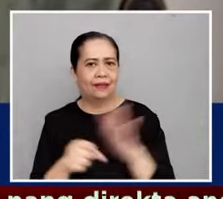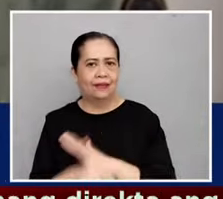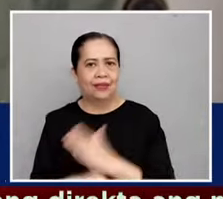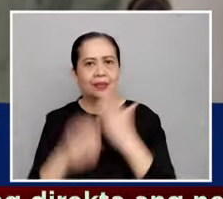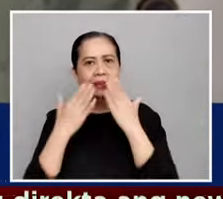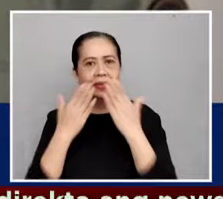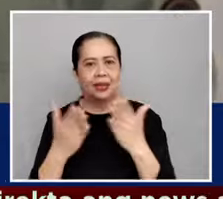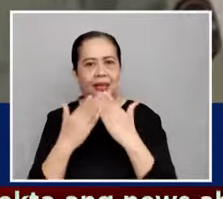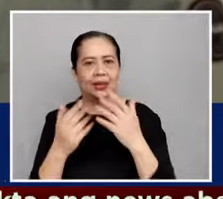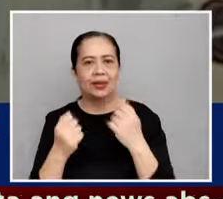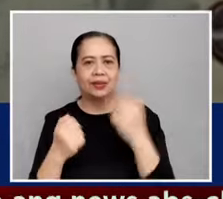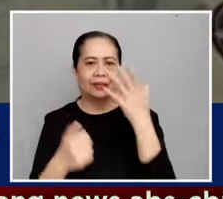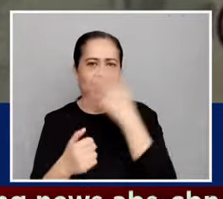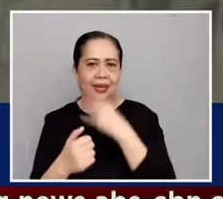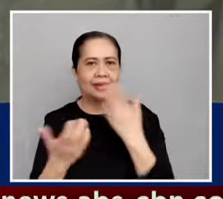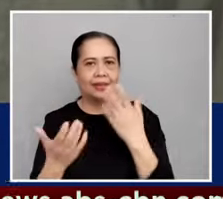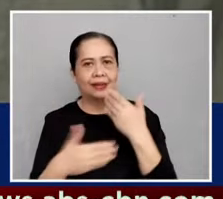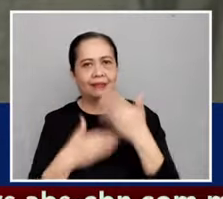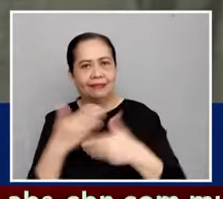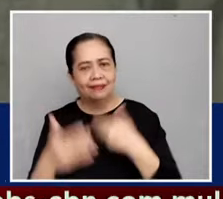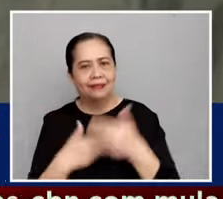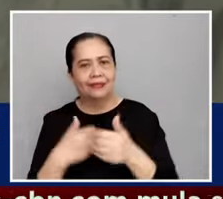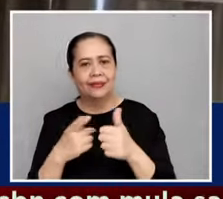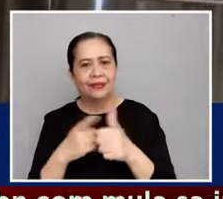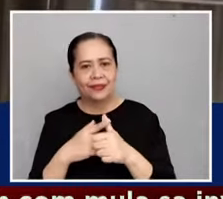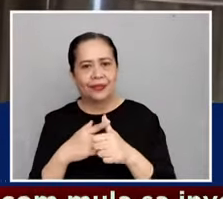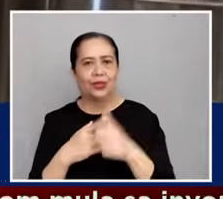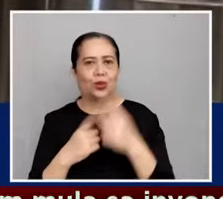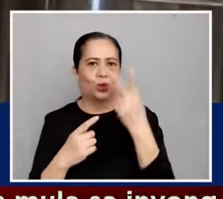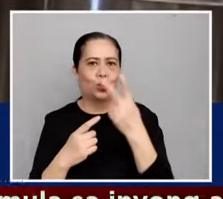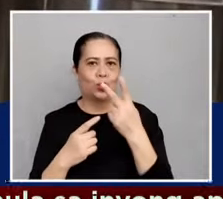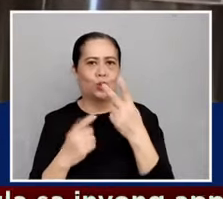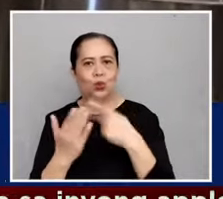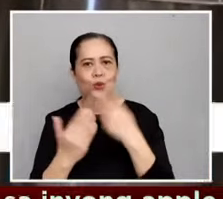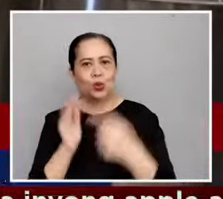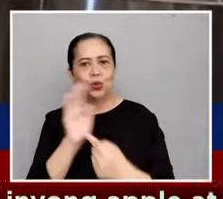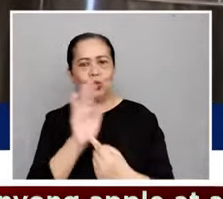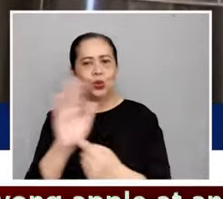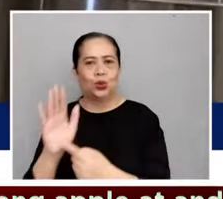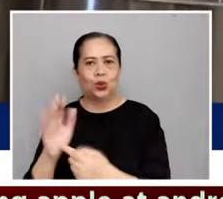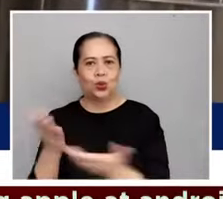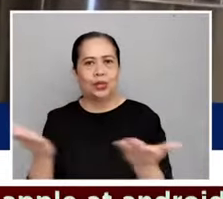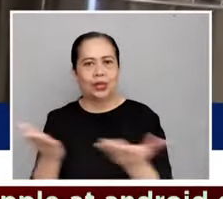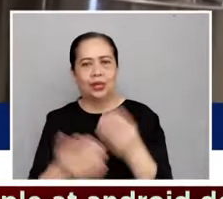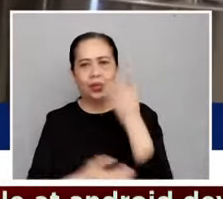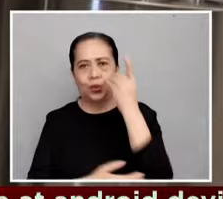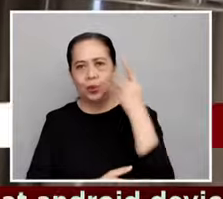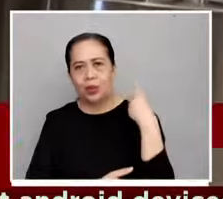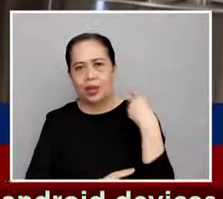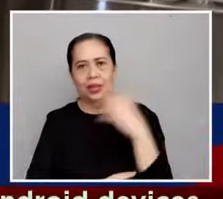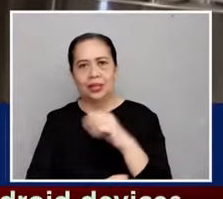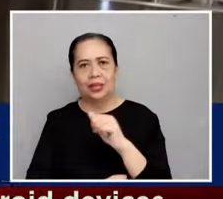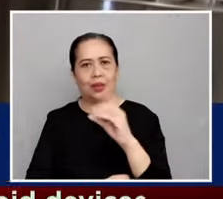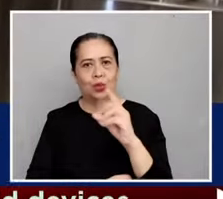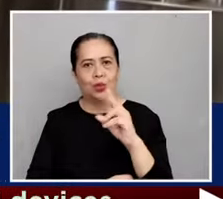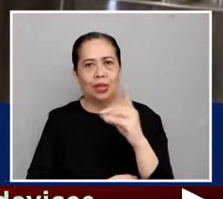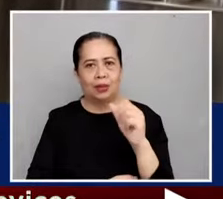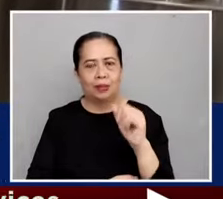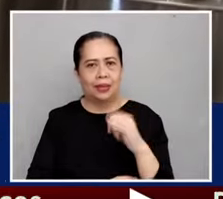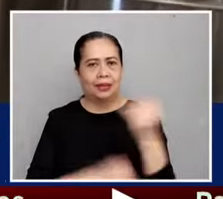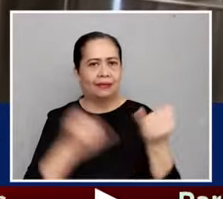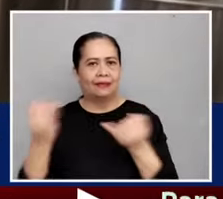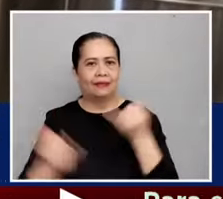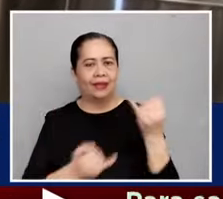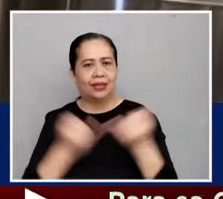kasi naging maganda yung takbo ng first two shows. Ayan, sa mga kababayan natin dito sa Dubai at sa Abu Dhabi na iniimbitahan mo namin kayo sa